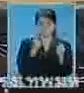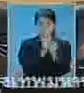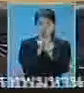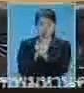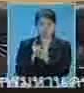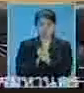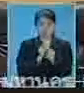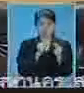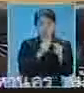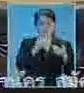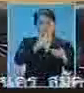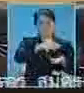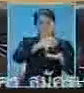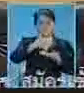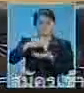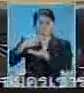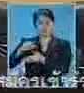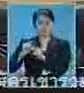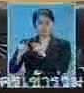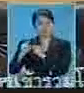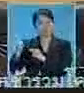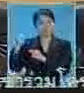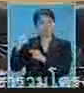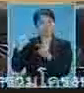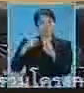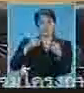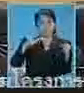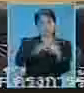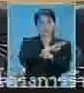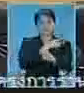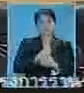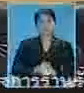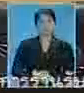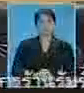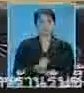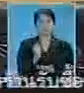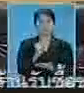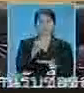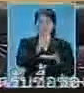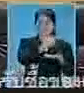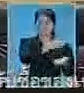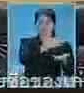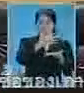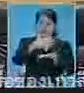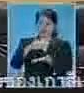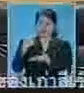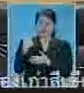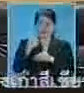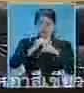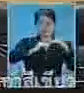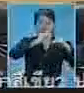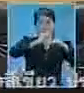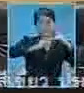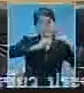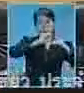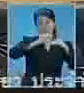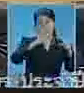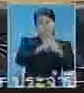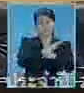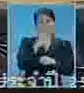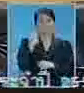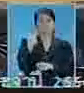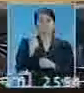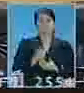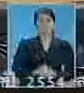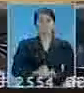กับผู้ส่งออกเกือบหมดทุกอุตสาหกรรมแล้วได้รับการยืนยันว่าการส่งออกก็ ก็จะมีการขยายตัวต่อเนื่องเพราะฉะนั้นใน